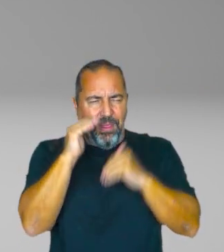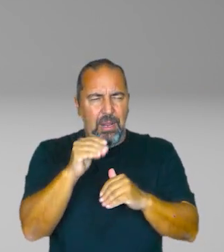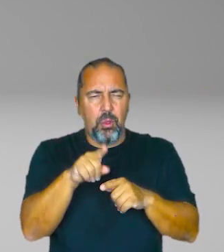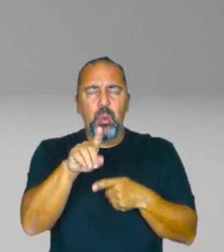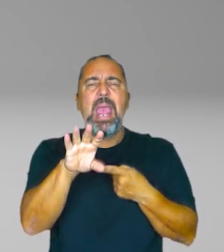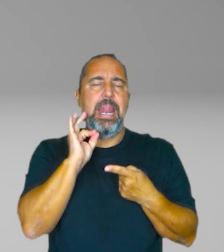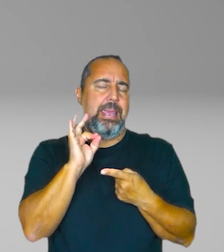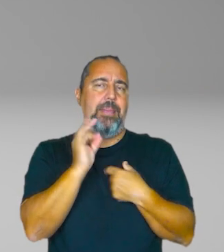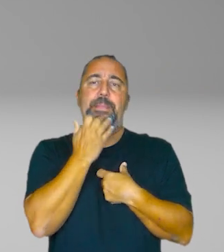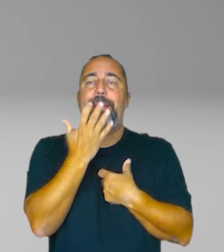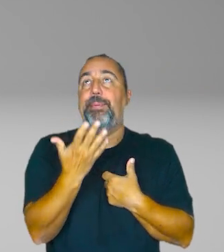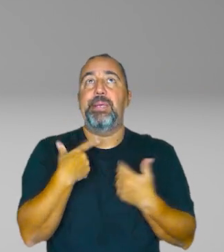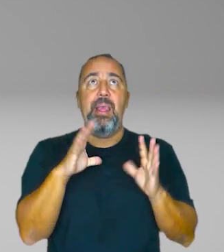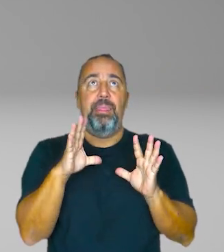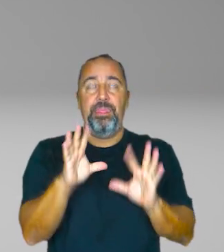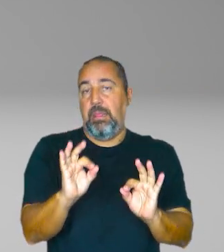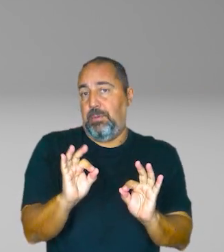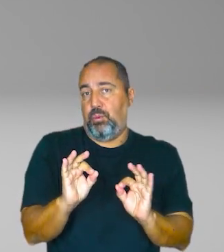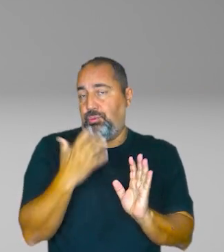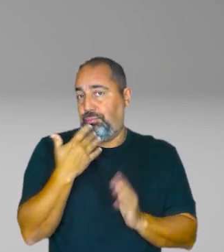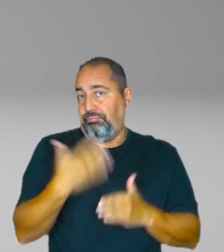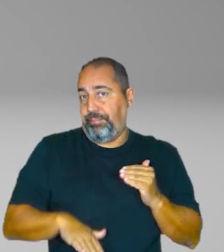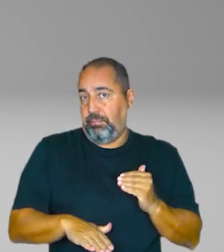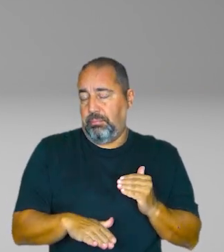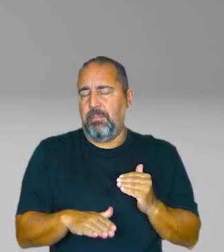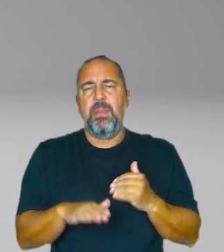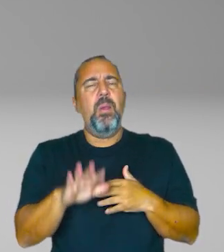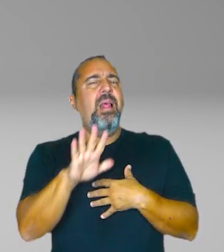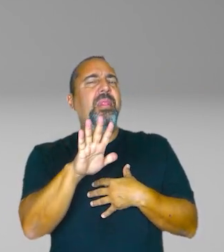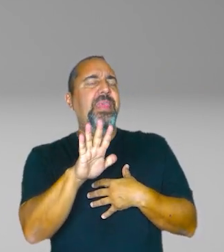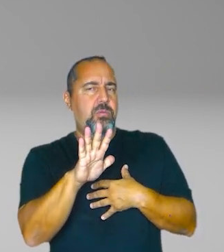Aukeratu kontzentrazio denbora, adibidez, 10 minutu.